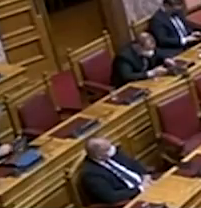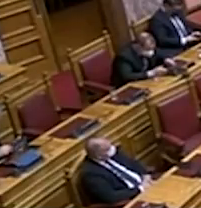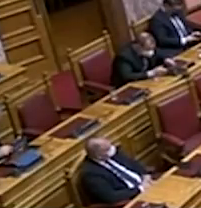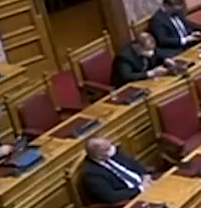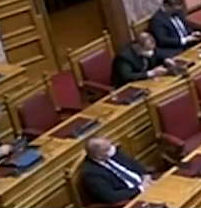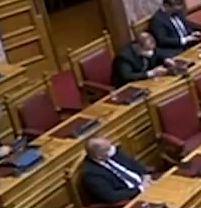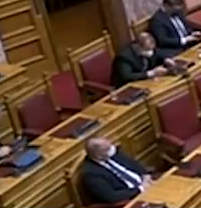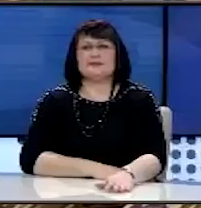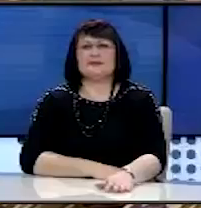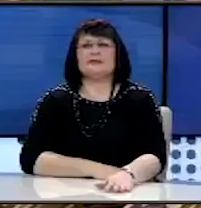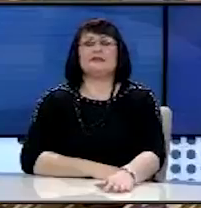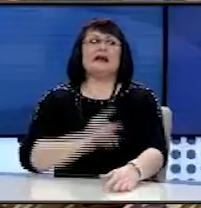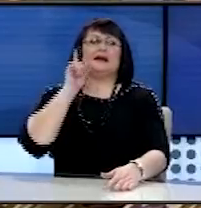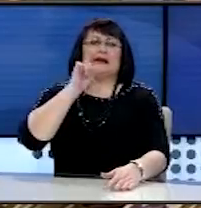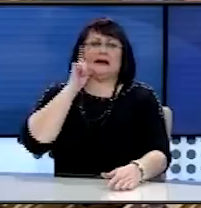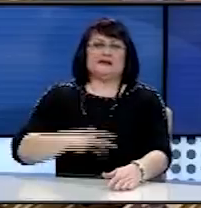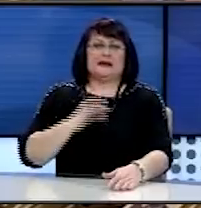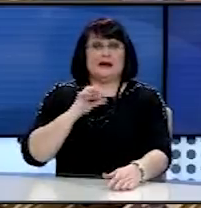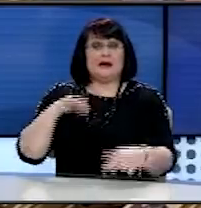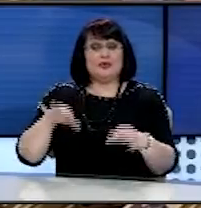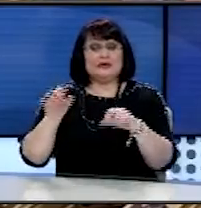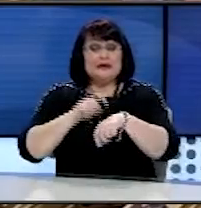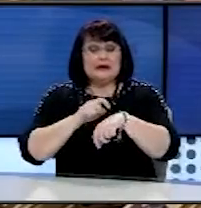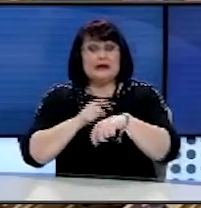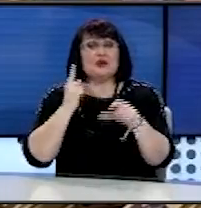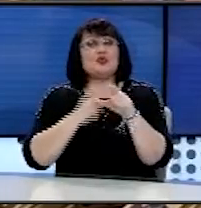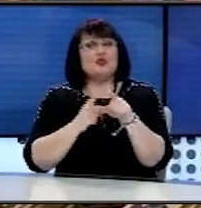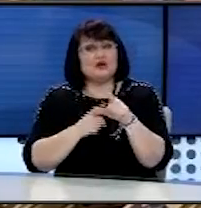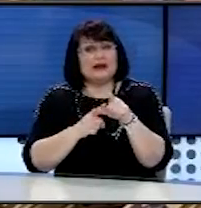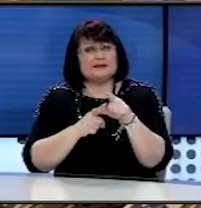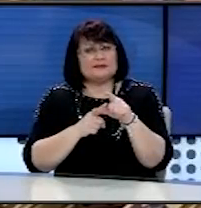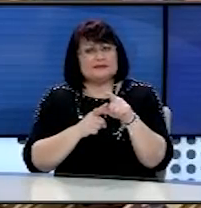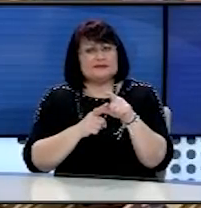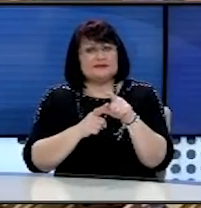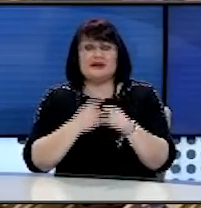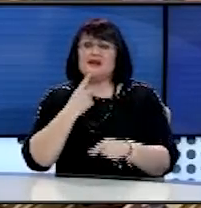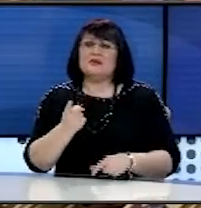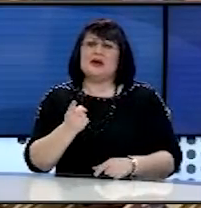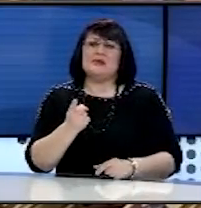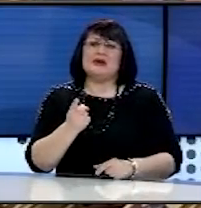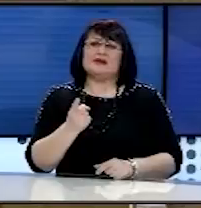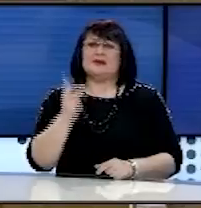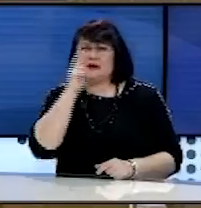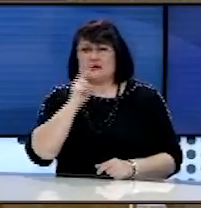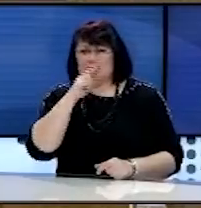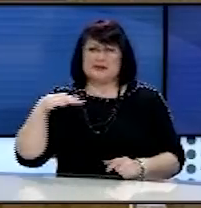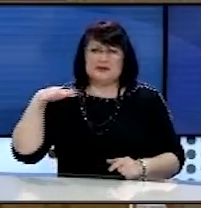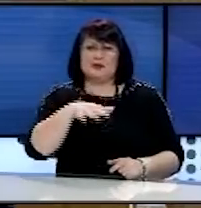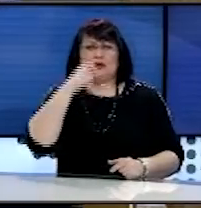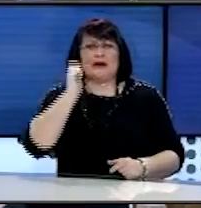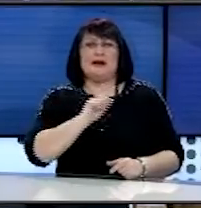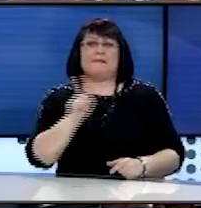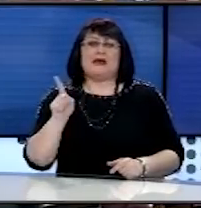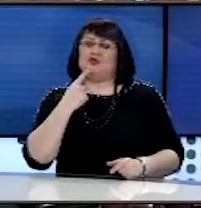Κυρίες και κύριοι, από την πρώτη στιγμή το ΚΚΕ καταδίκασε τη ρώσικη εισβολή στην